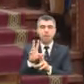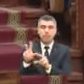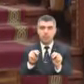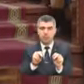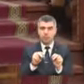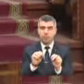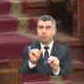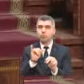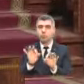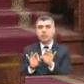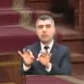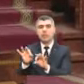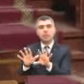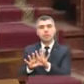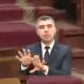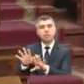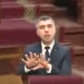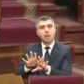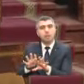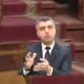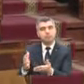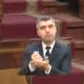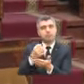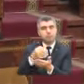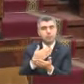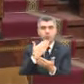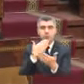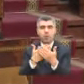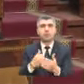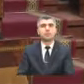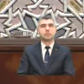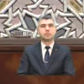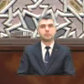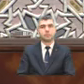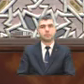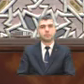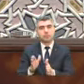التدابير والإجراءات اللازمة المزمع اتخاذها وشكرا.